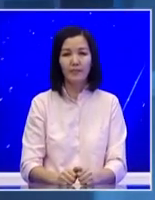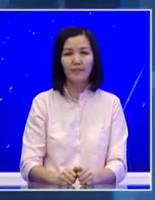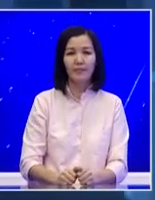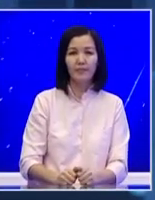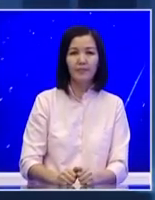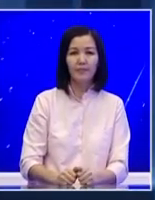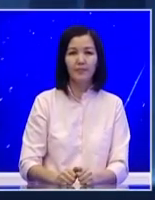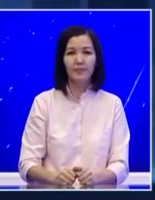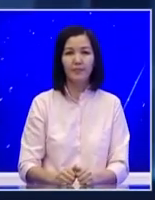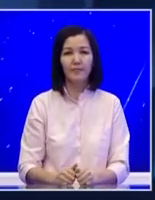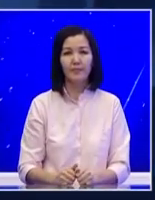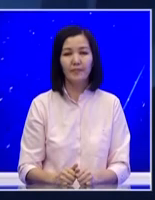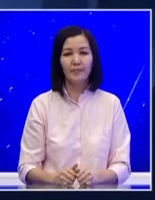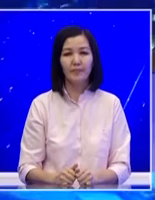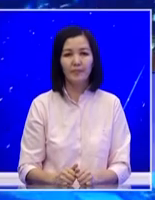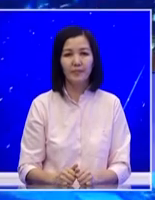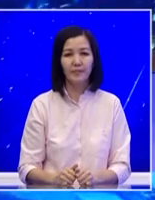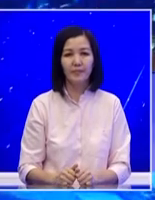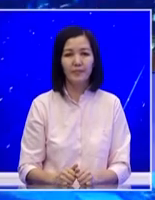ЖТСУ, Талдыкурган.